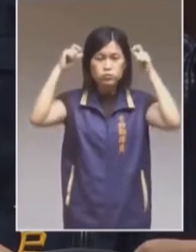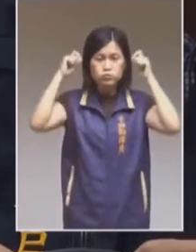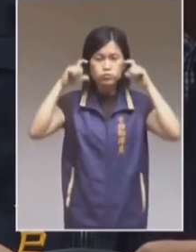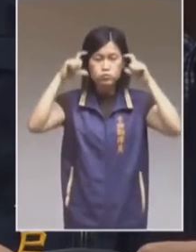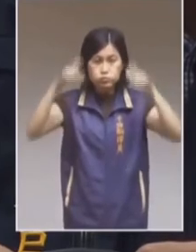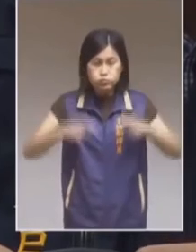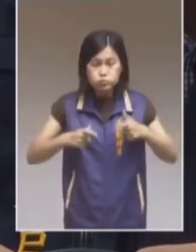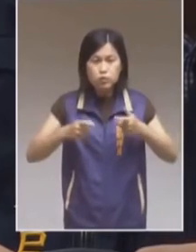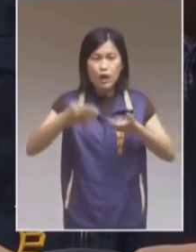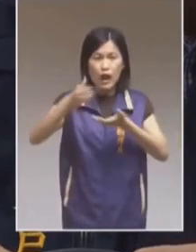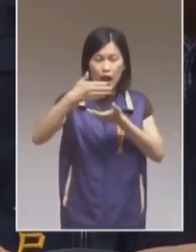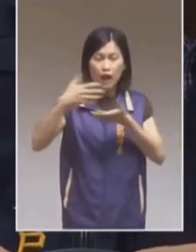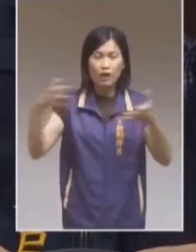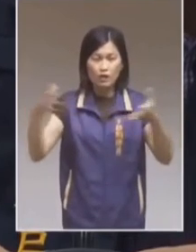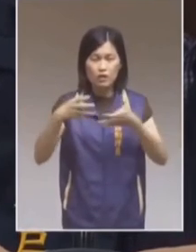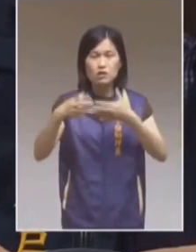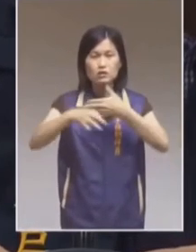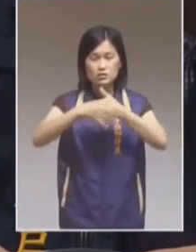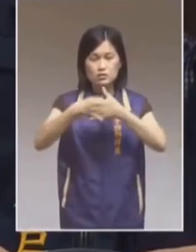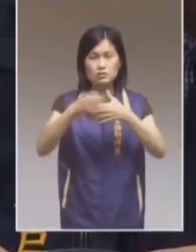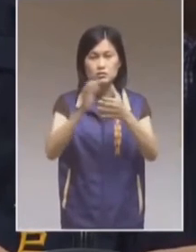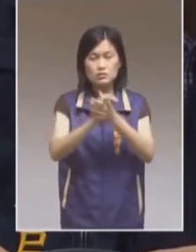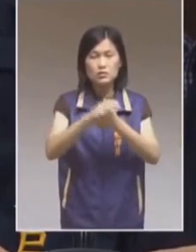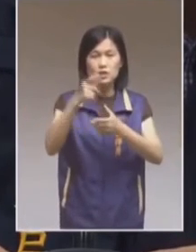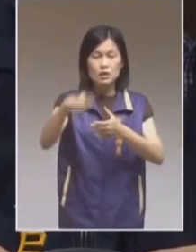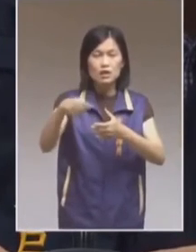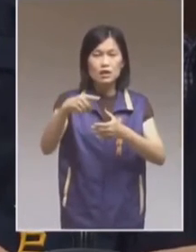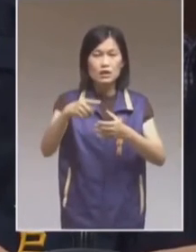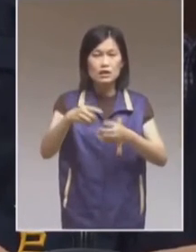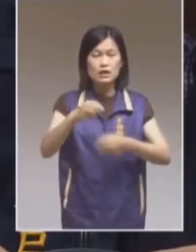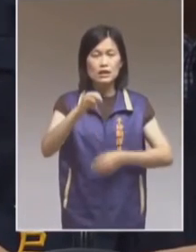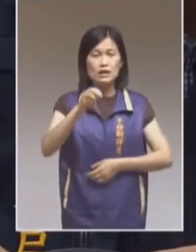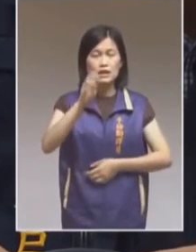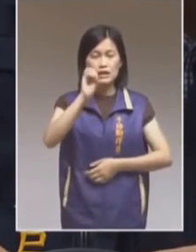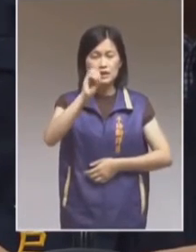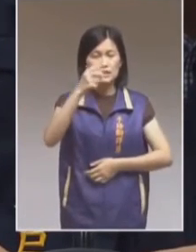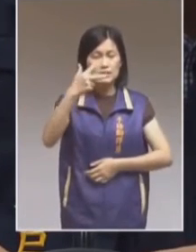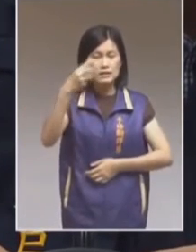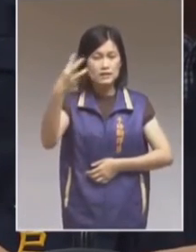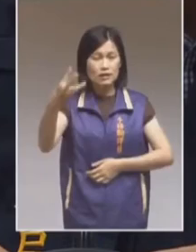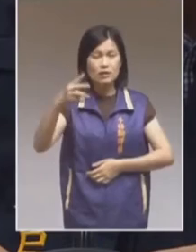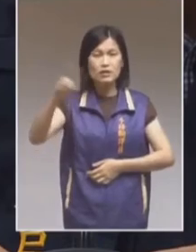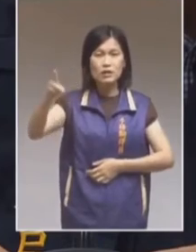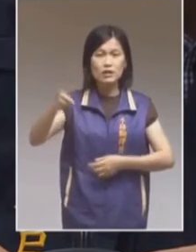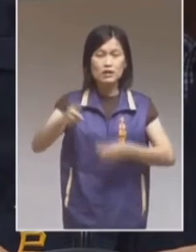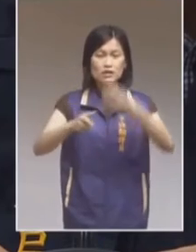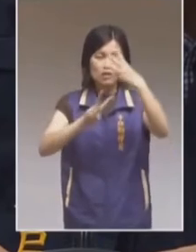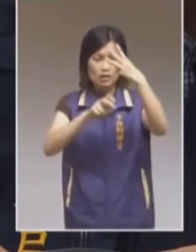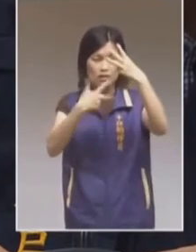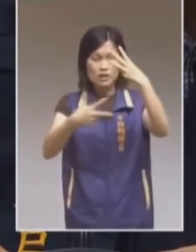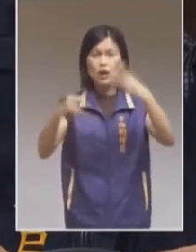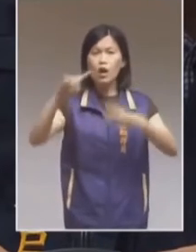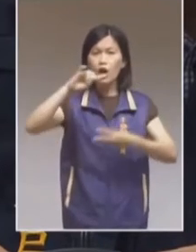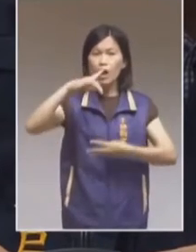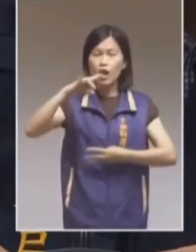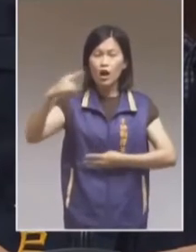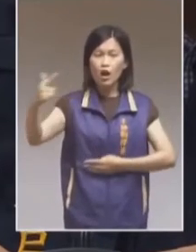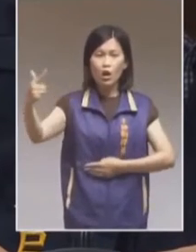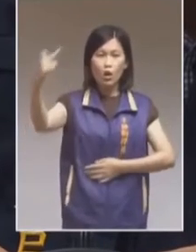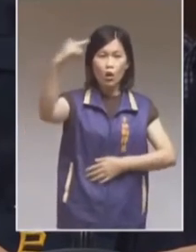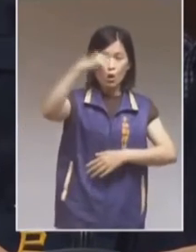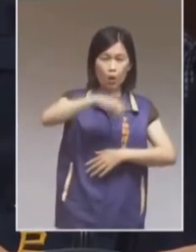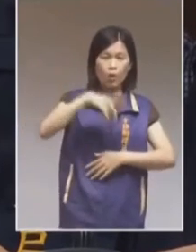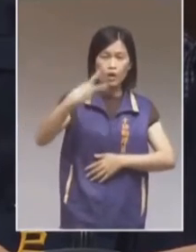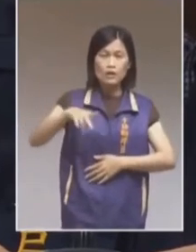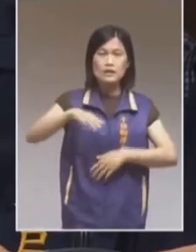餐互动的这些亲友。那复原中33073是一个3月27号从越南入境的一个个案，那这一次因为要